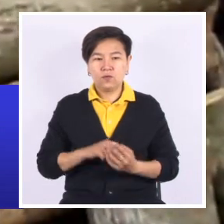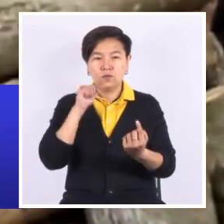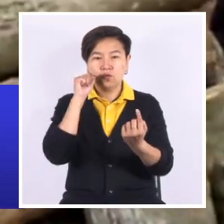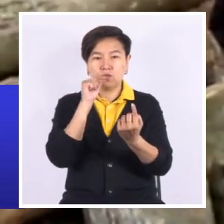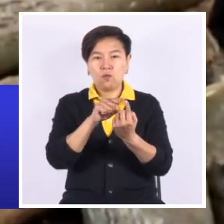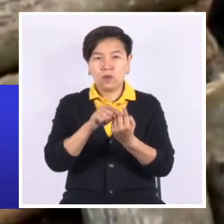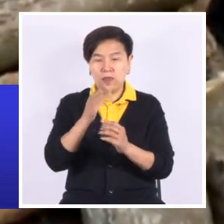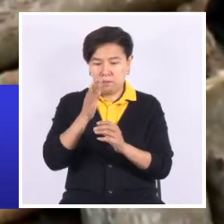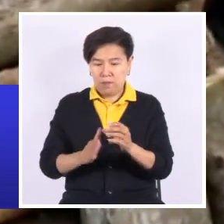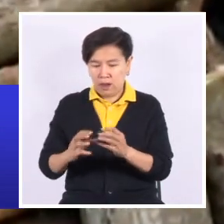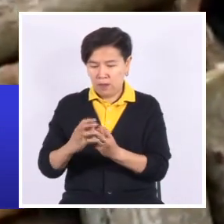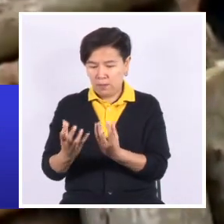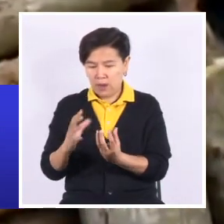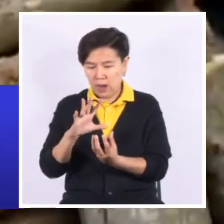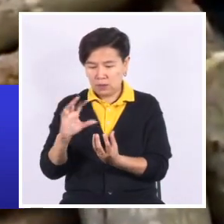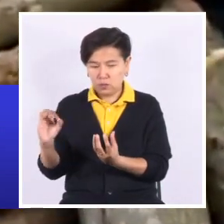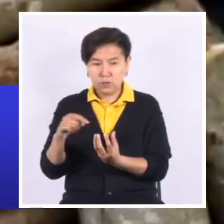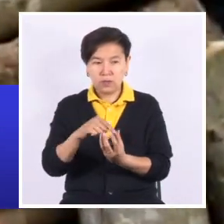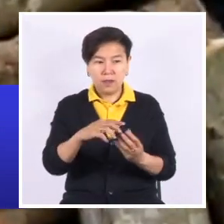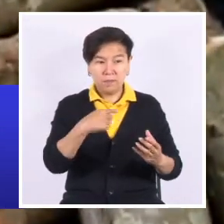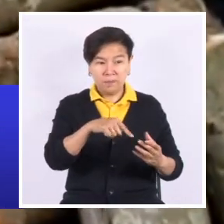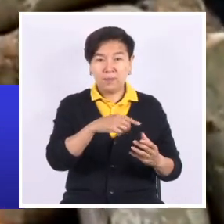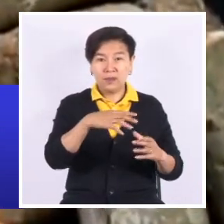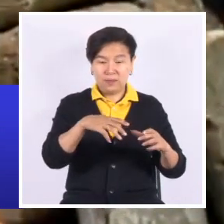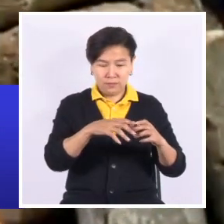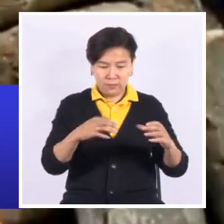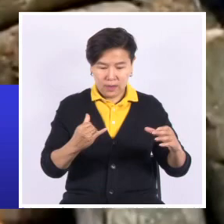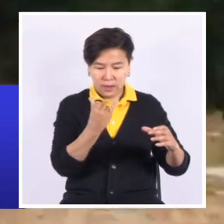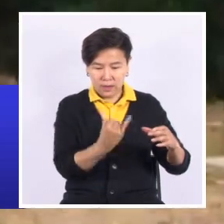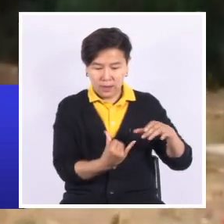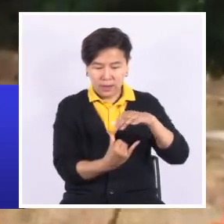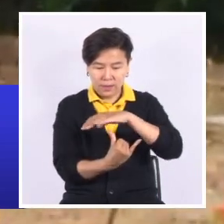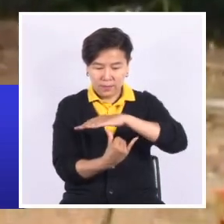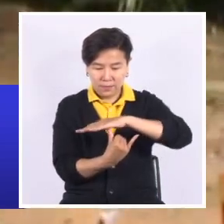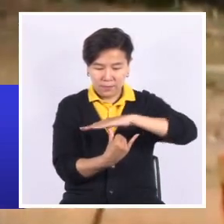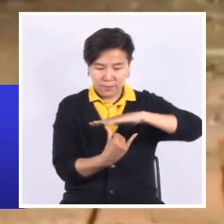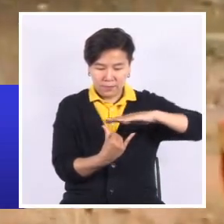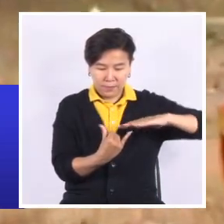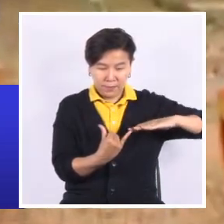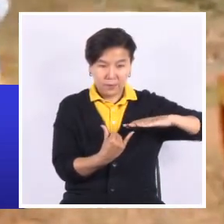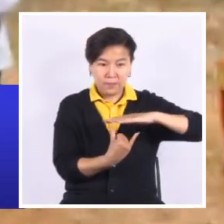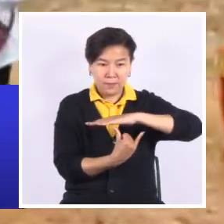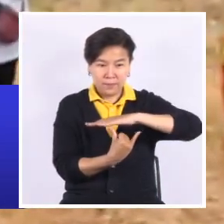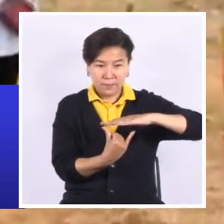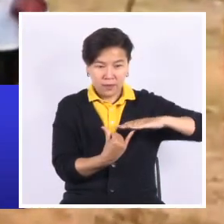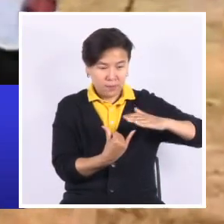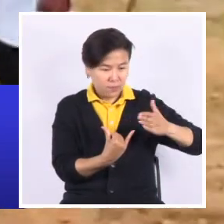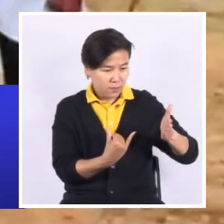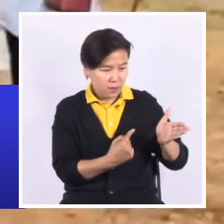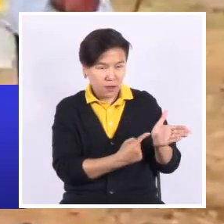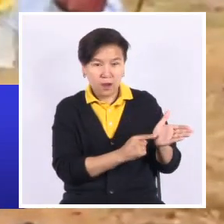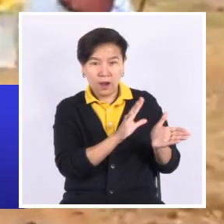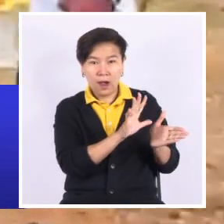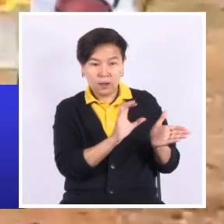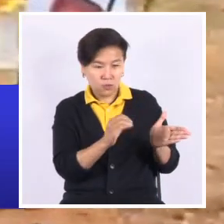เมื่อสักครู่ชาวบ้านนี่ฮือฮาเลยนะนี่50เนี่ยตั้งเด่นเป็นสง่าเลย ค่ะ เอออยู่ที่ข้างโรงศ